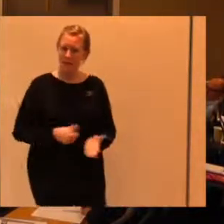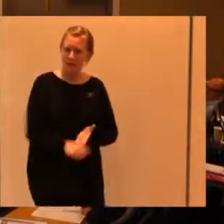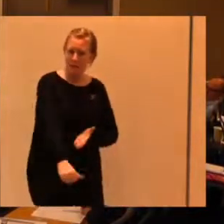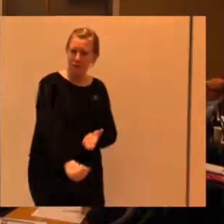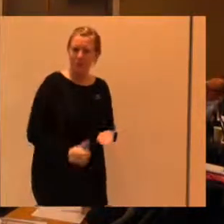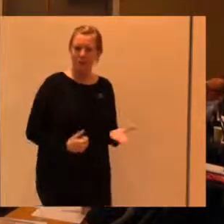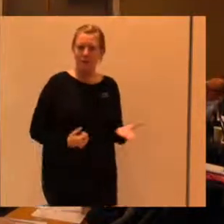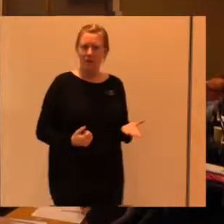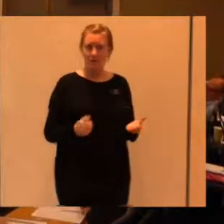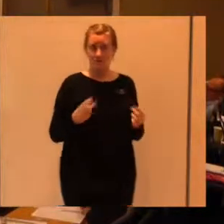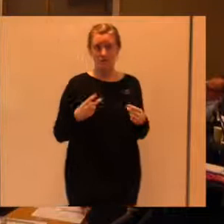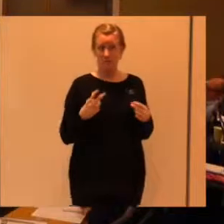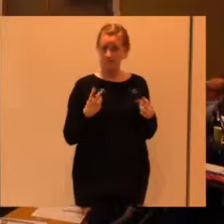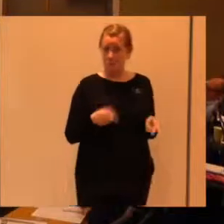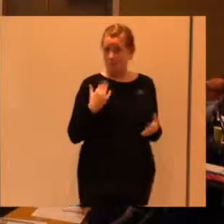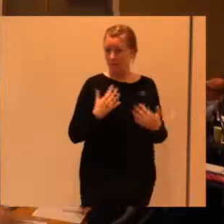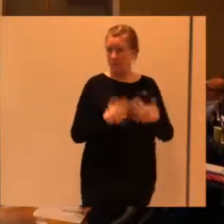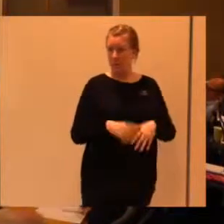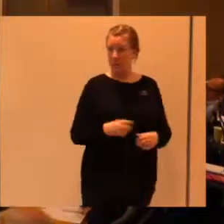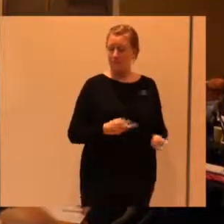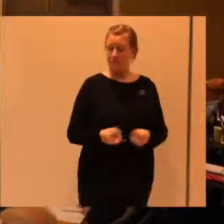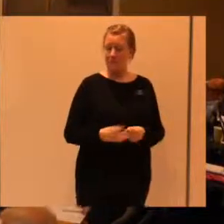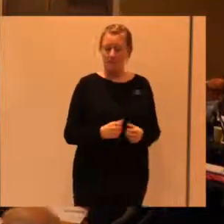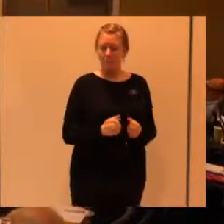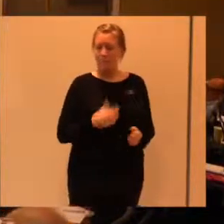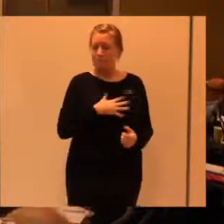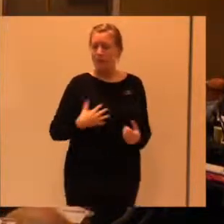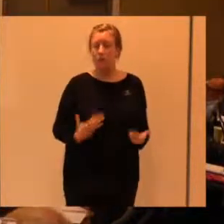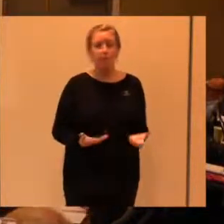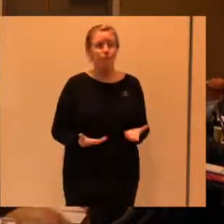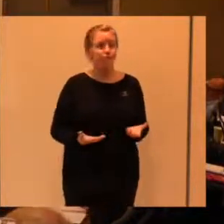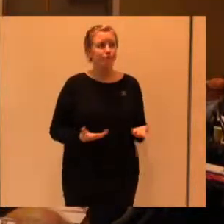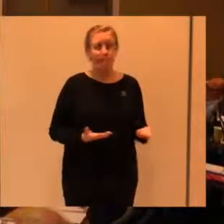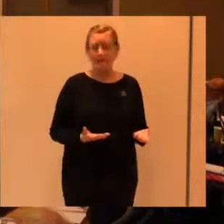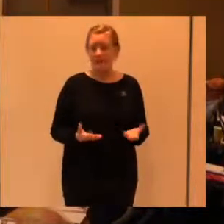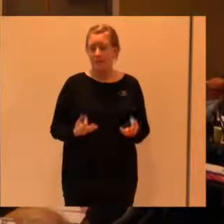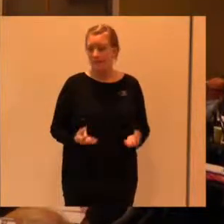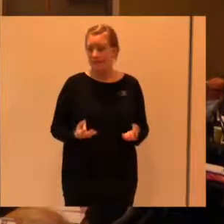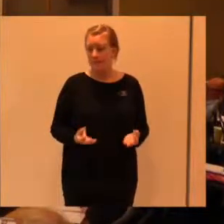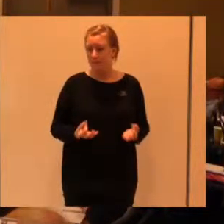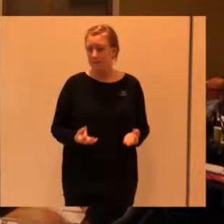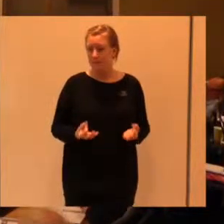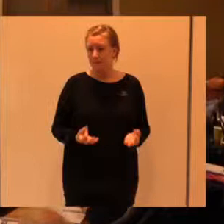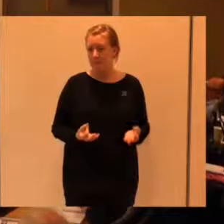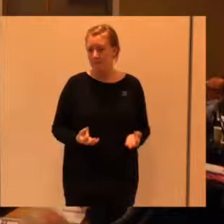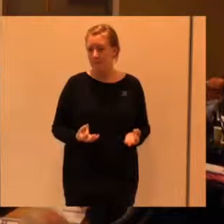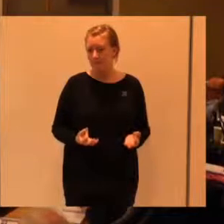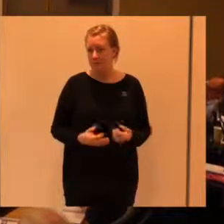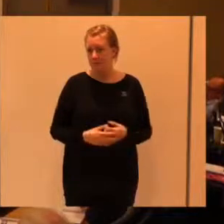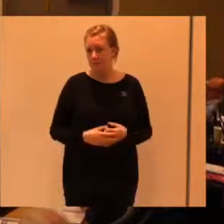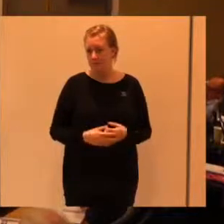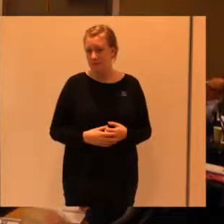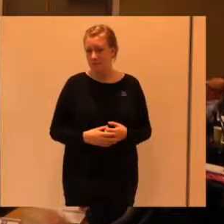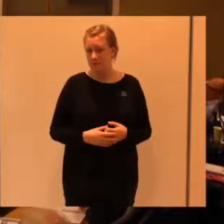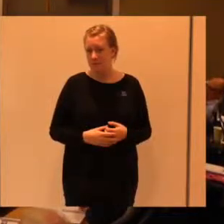funkar standarden. Den funkar inte om jag är fattig och inte har råd att köpa hjälpmedel. Om vi